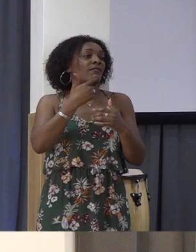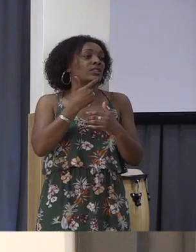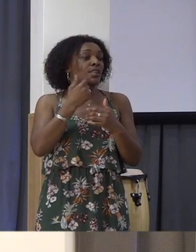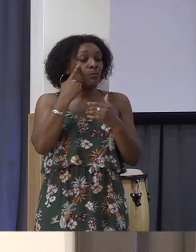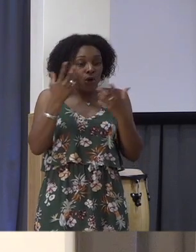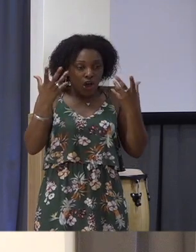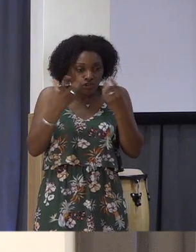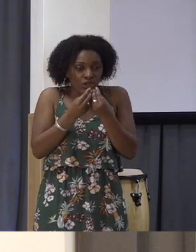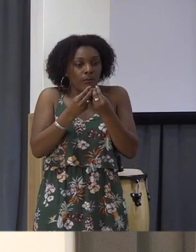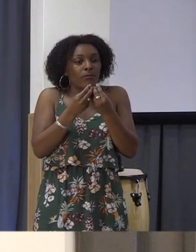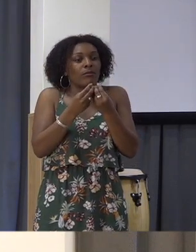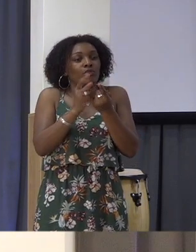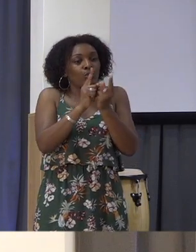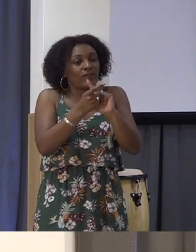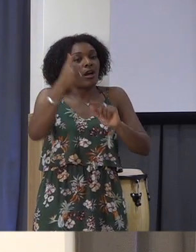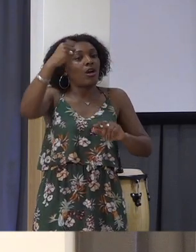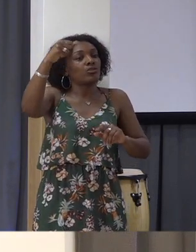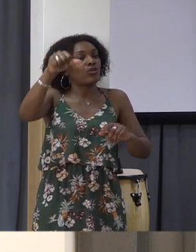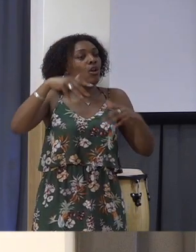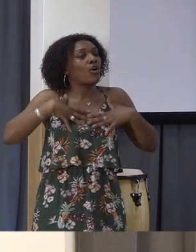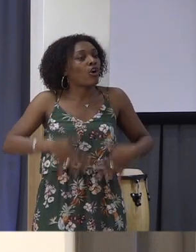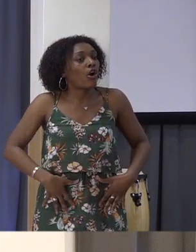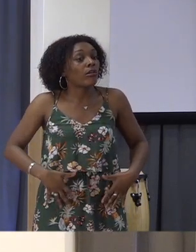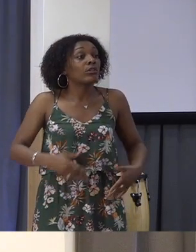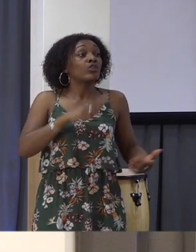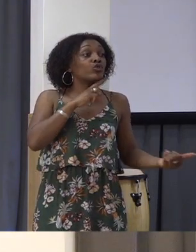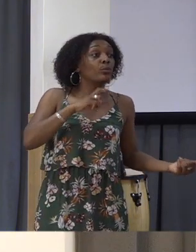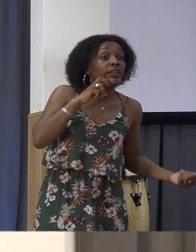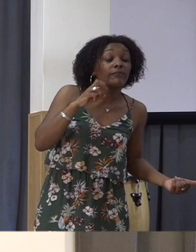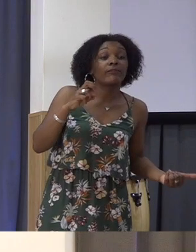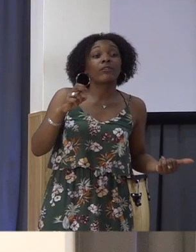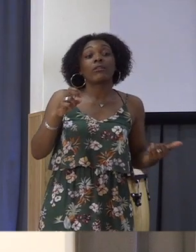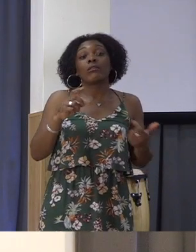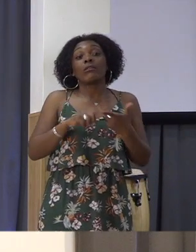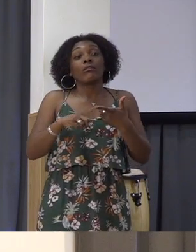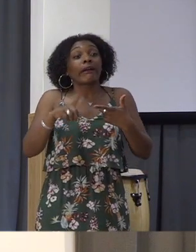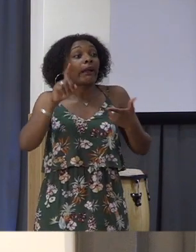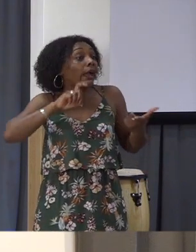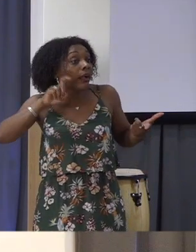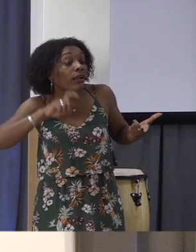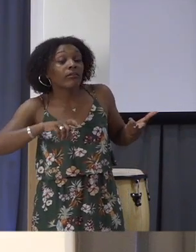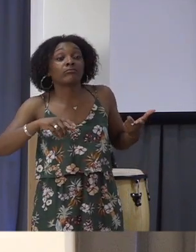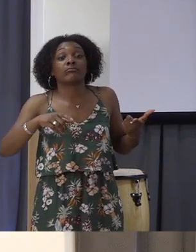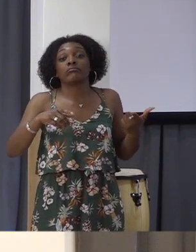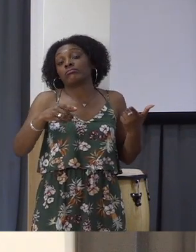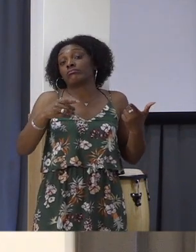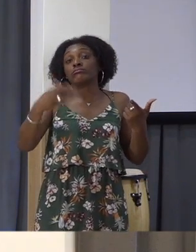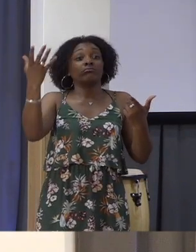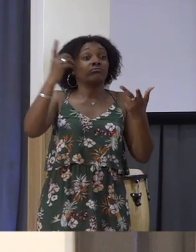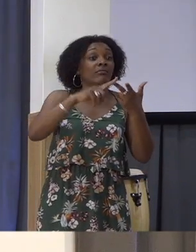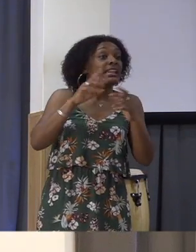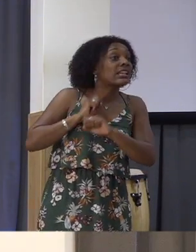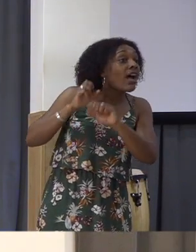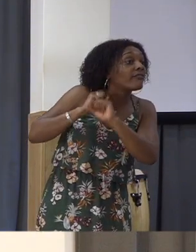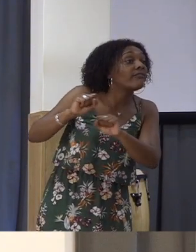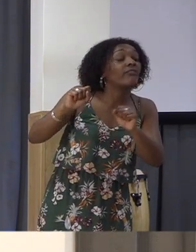un seul corps, soit juif, soit grec, soit